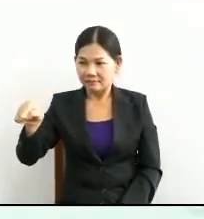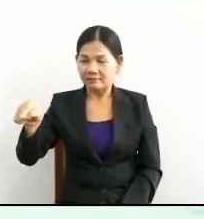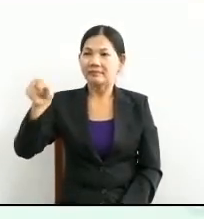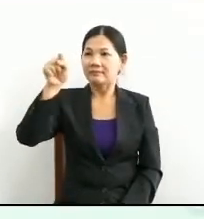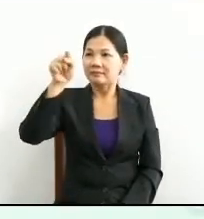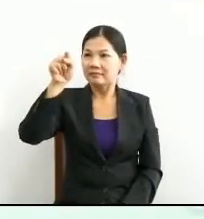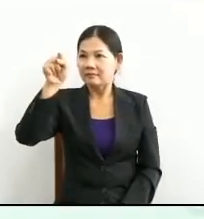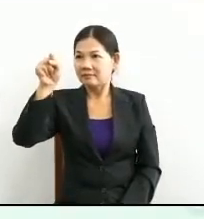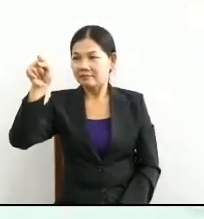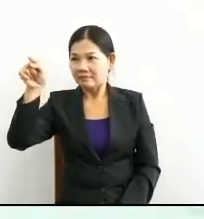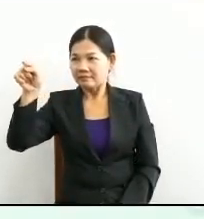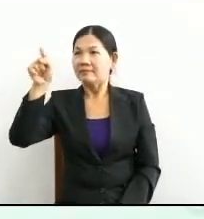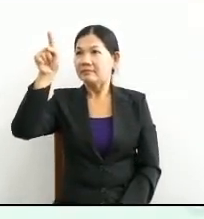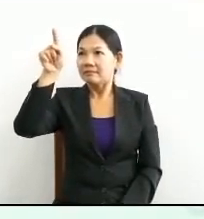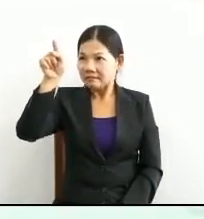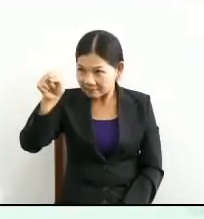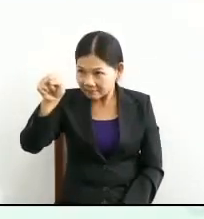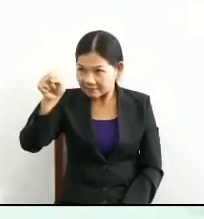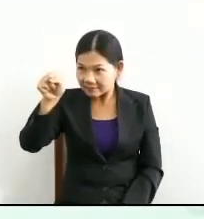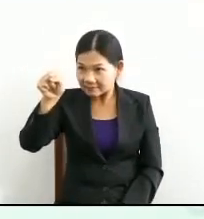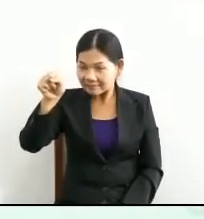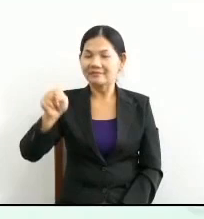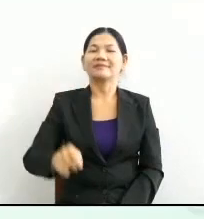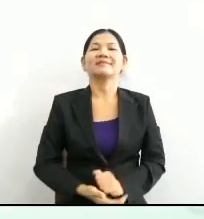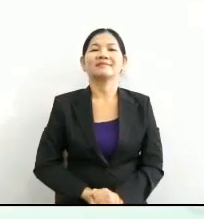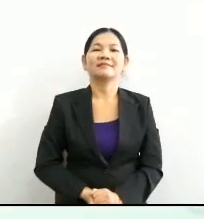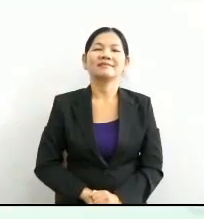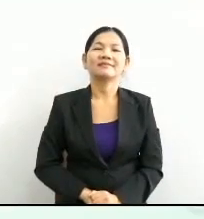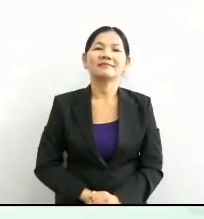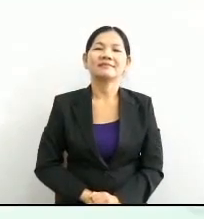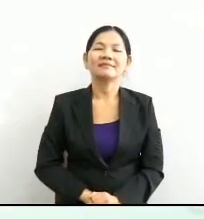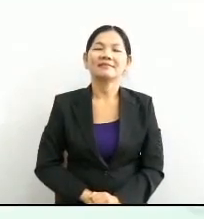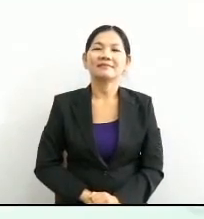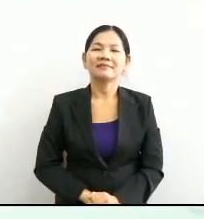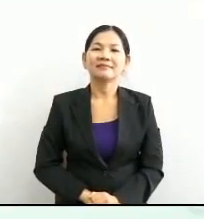chà ho á hà nâng to